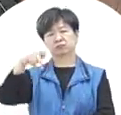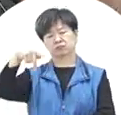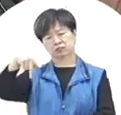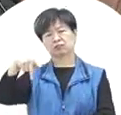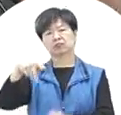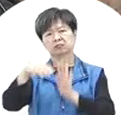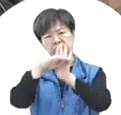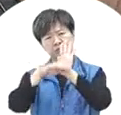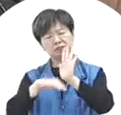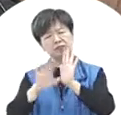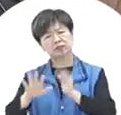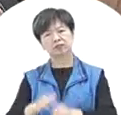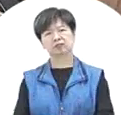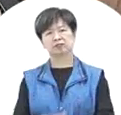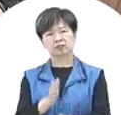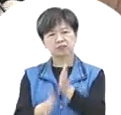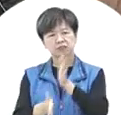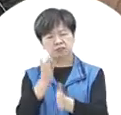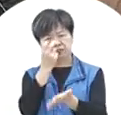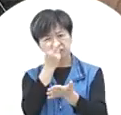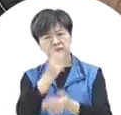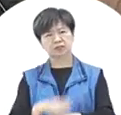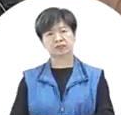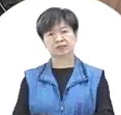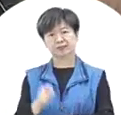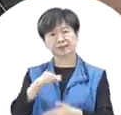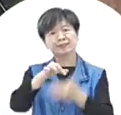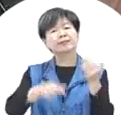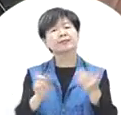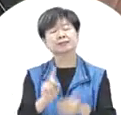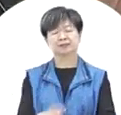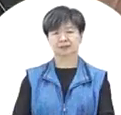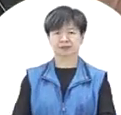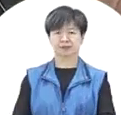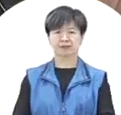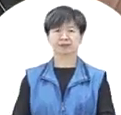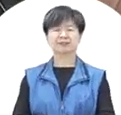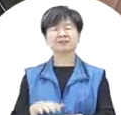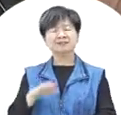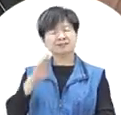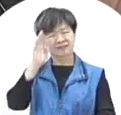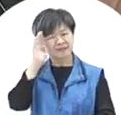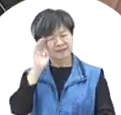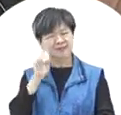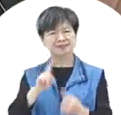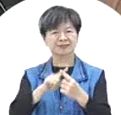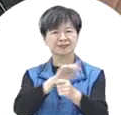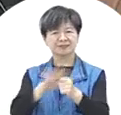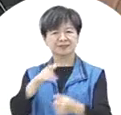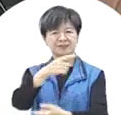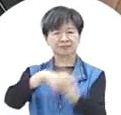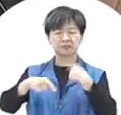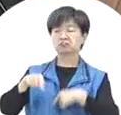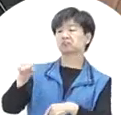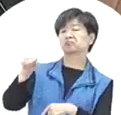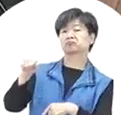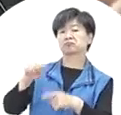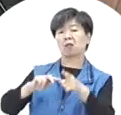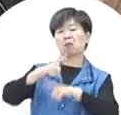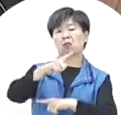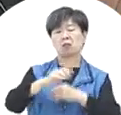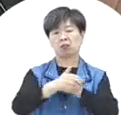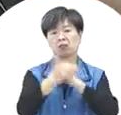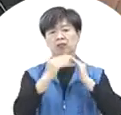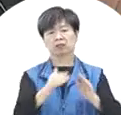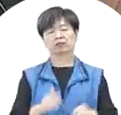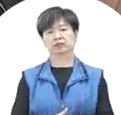制， 就是、 我们会重新去审慎嘛、 这个。这个机制就是说，哦，哎，我们现在不好意思都额满了，那你要不要转去那边？不然你跨县市，像刚刚三田模